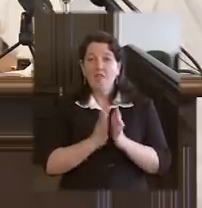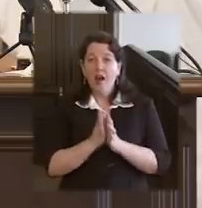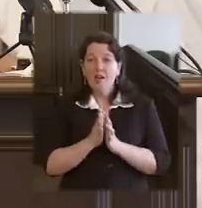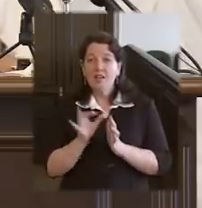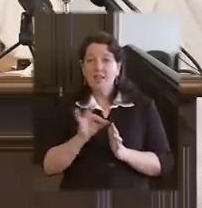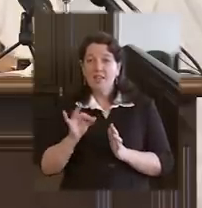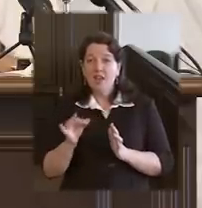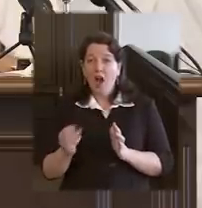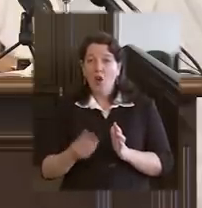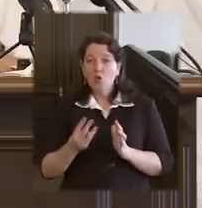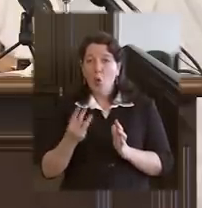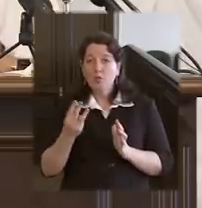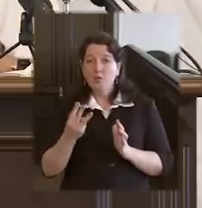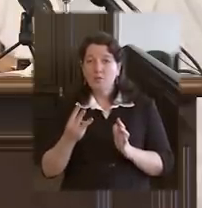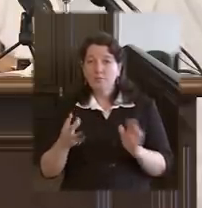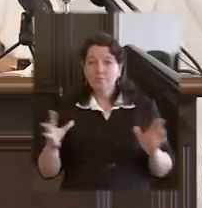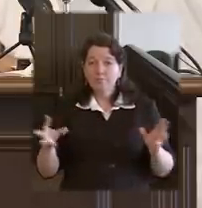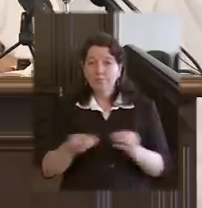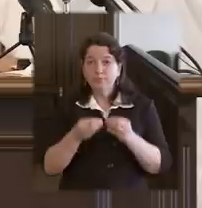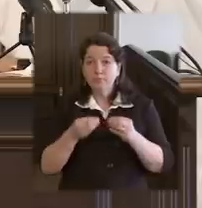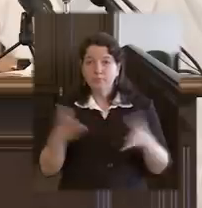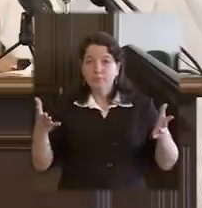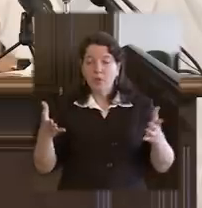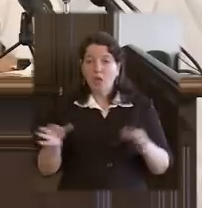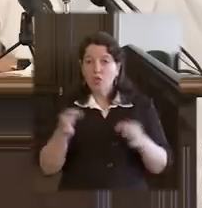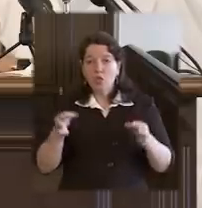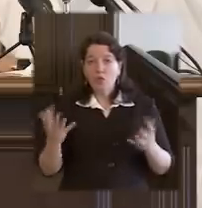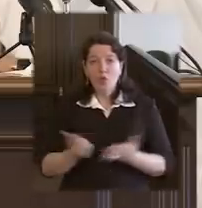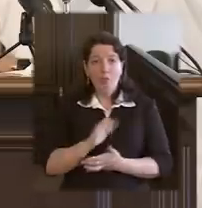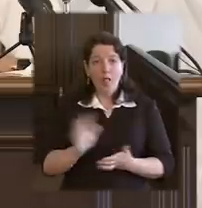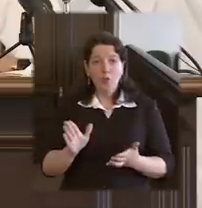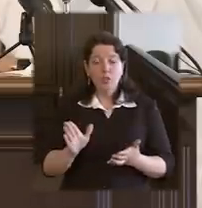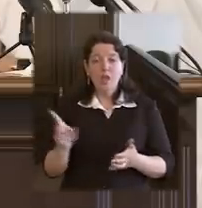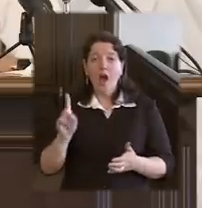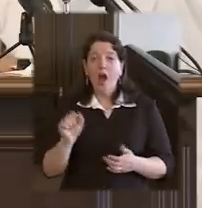принципу любви. То есть, что значит, повторяю еще раз, желание добра